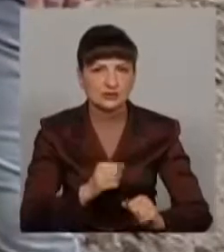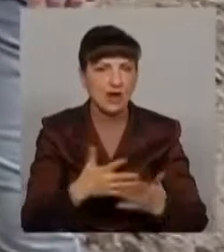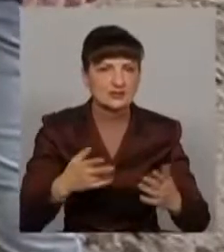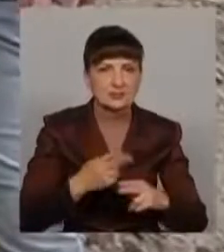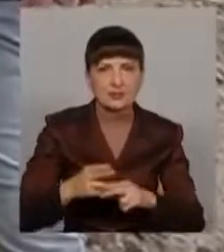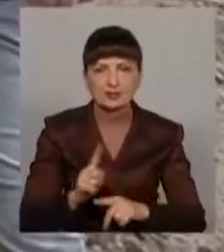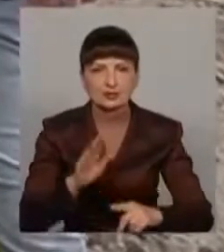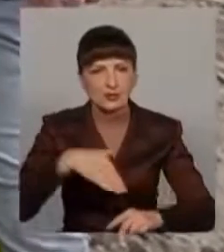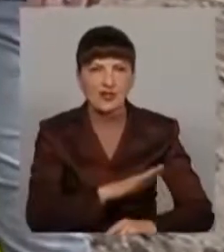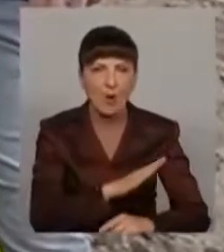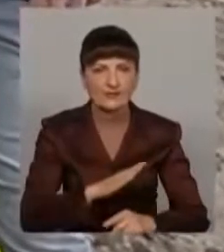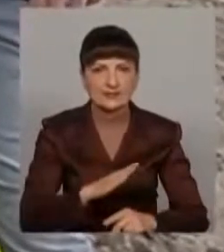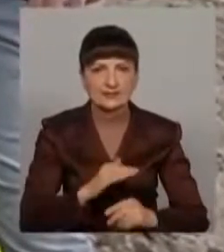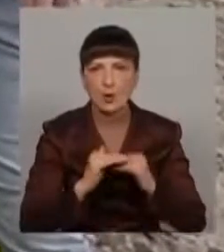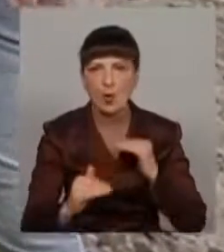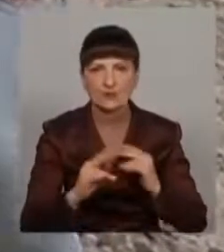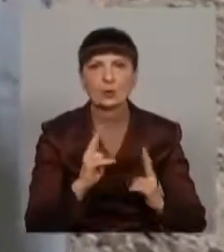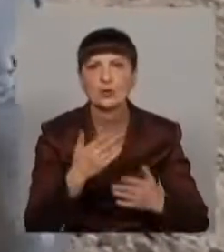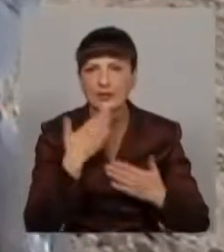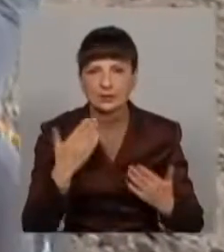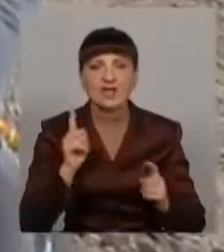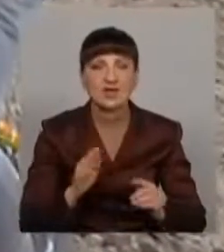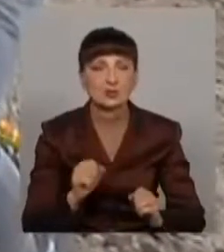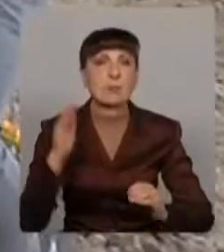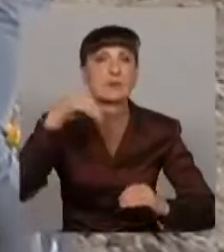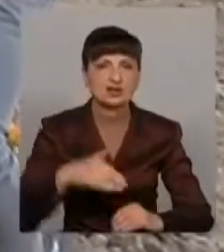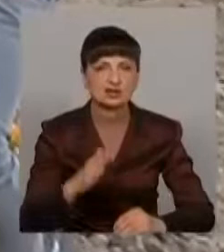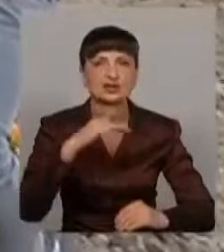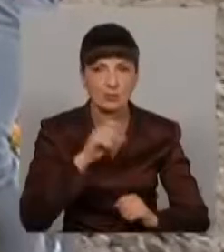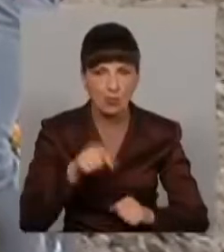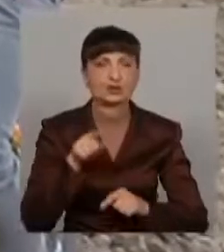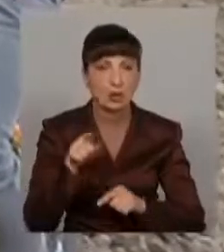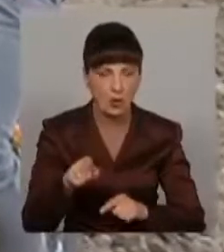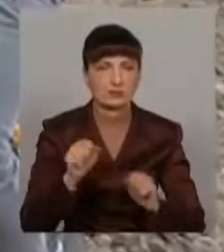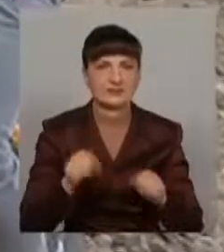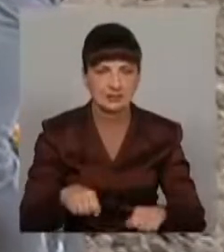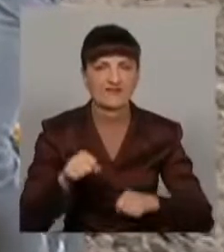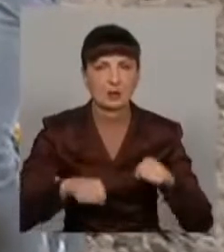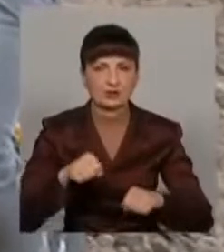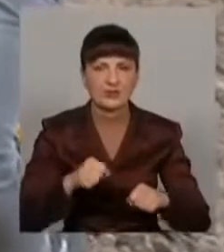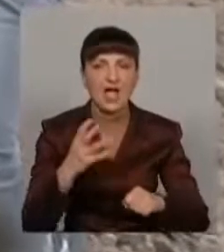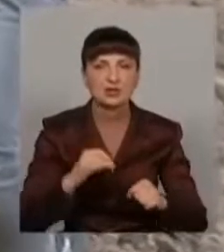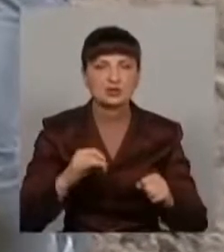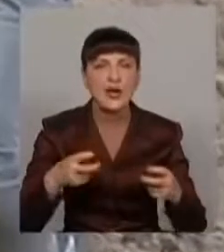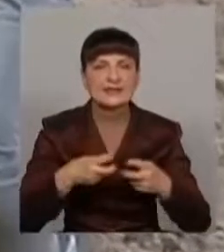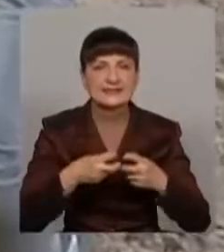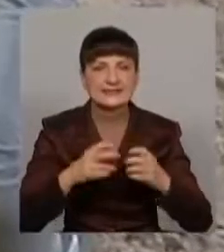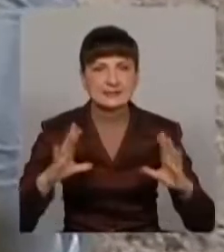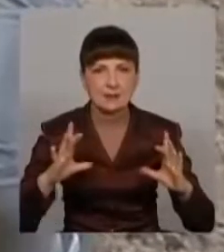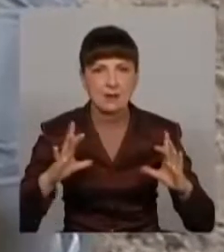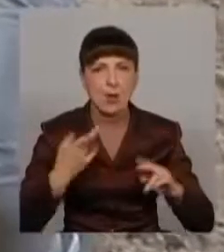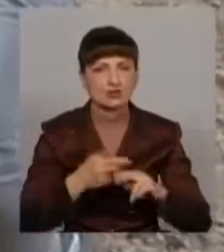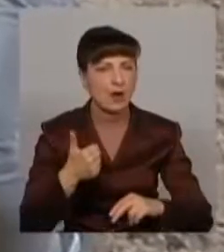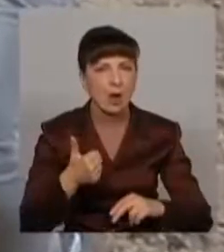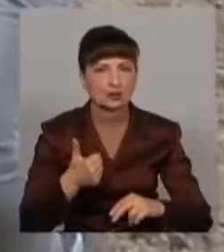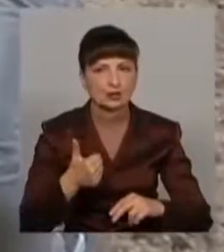препятствиям, неровностям и где-то даже прыжки на трамплинах можно на нем делать смело. Еще покрышки очень хороший протектор.